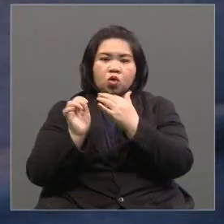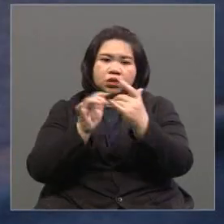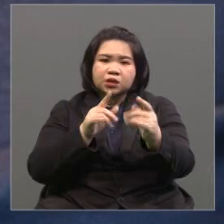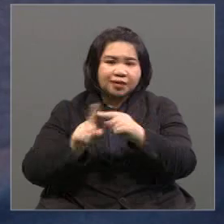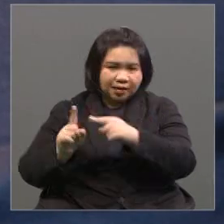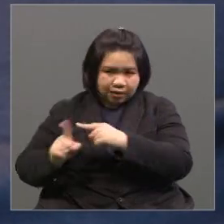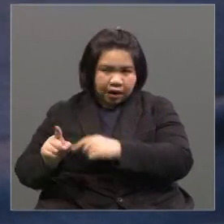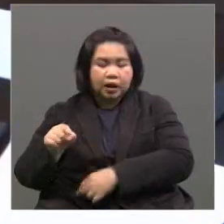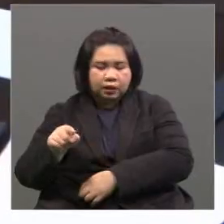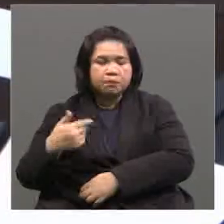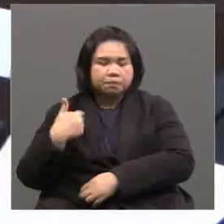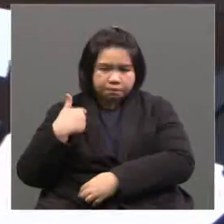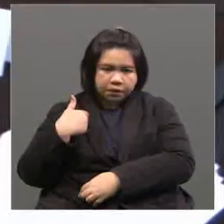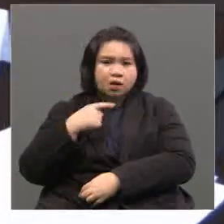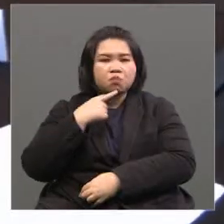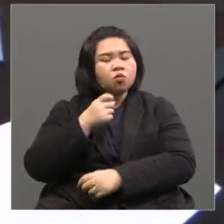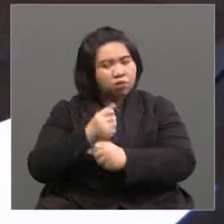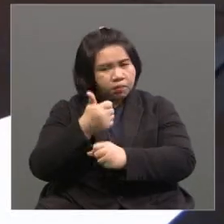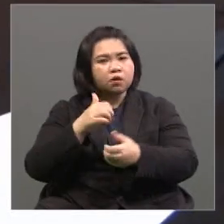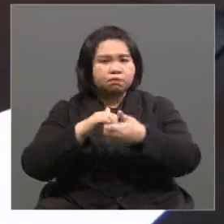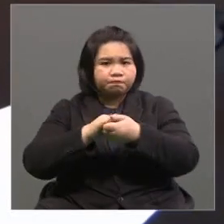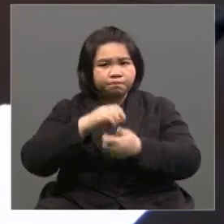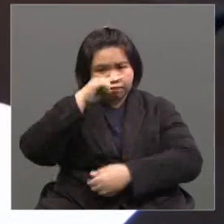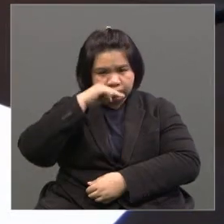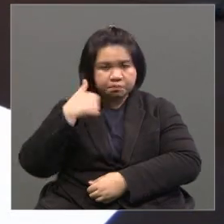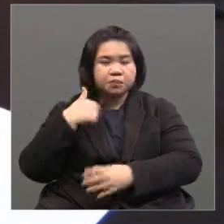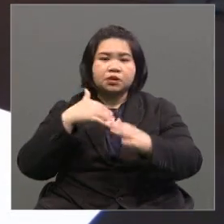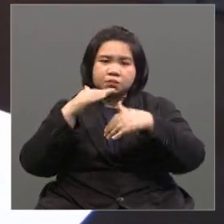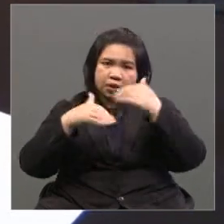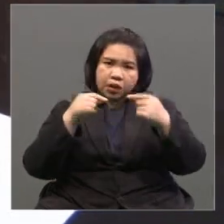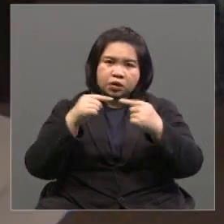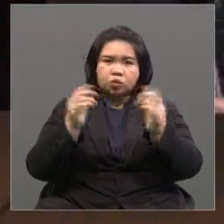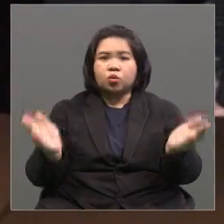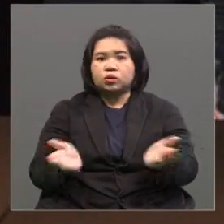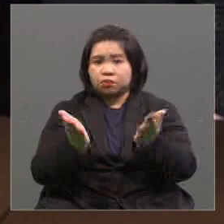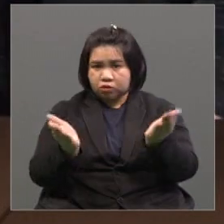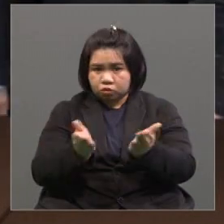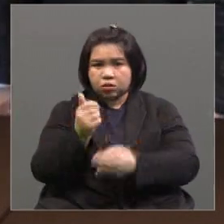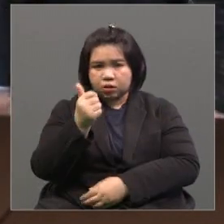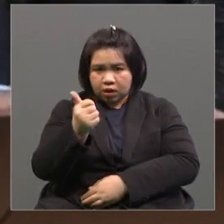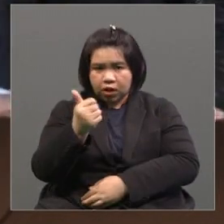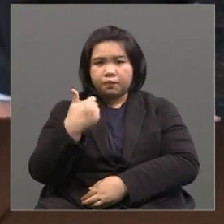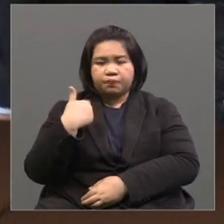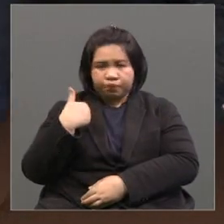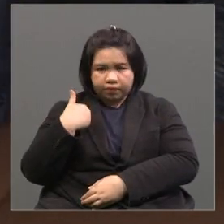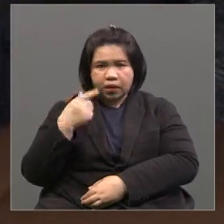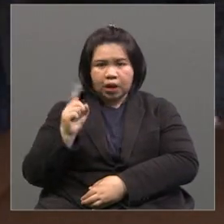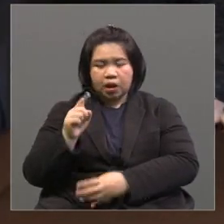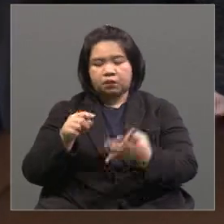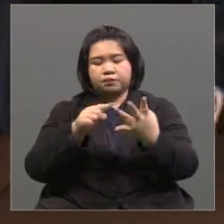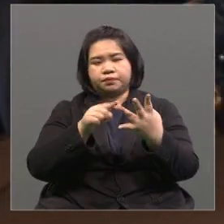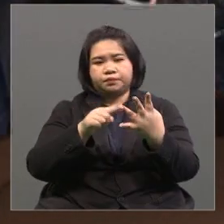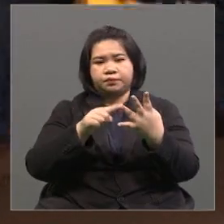ครบวงจรซึ่งอันนี้ก็ยินดีร่วมมือกับไทยในพัฒนาและสนับสนุนให้ไยเป็นด้าน a